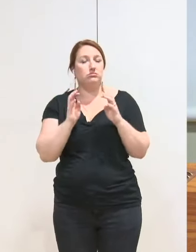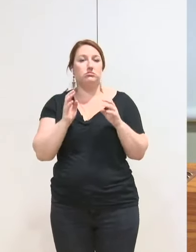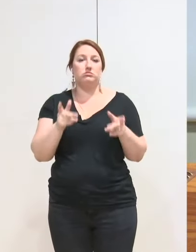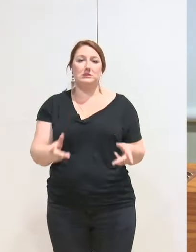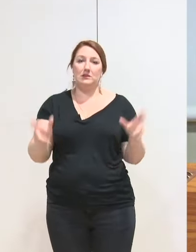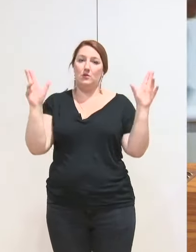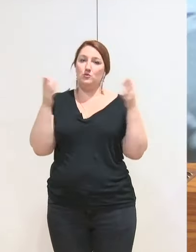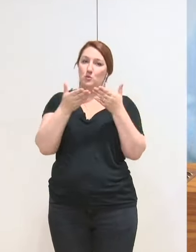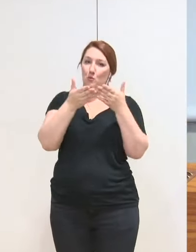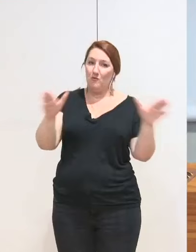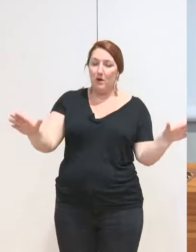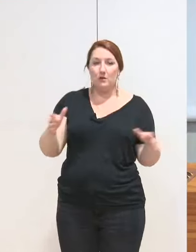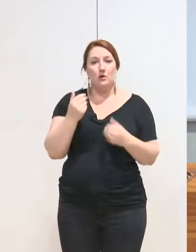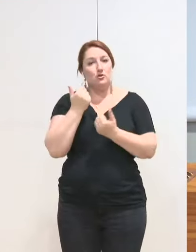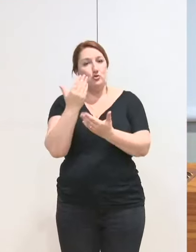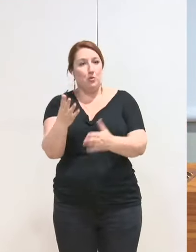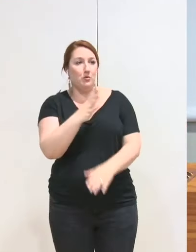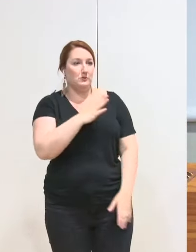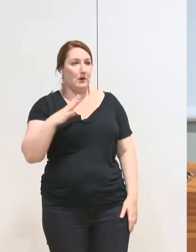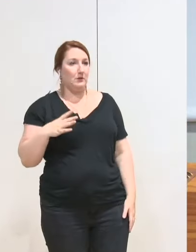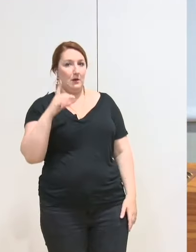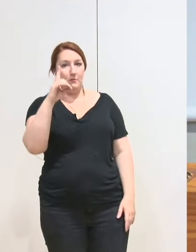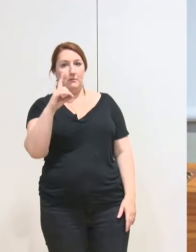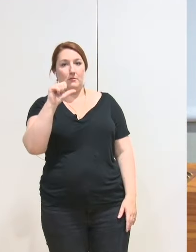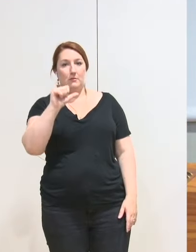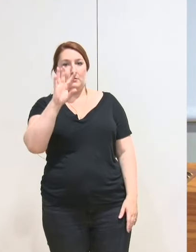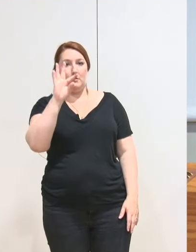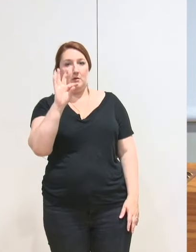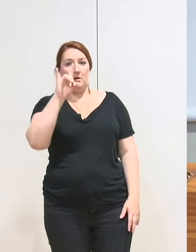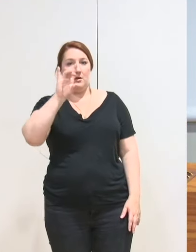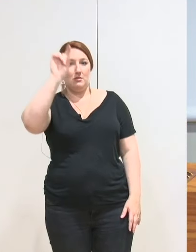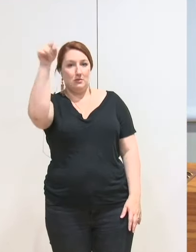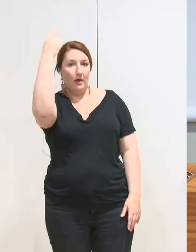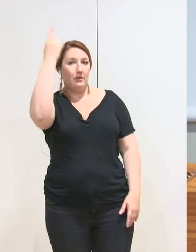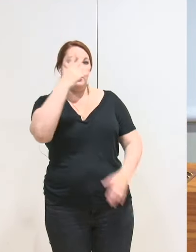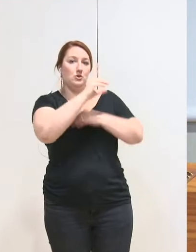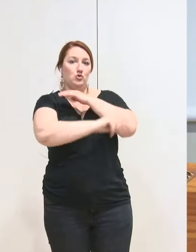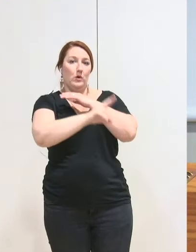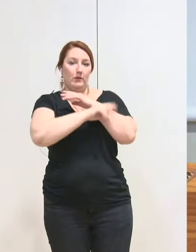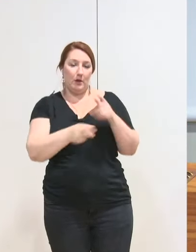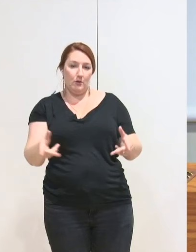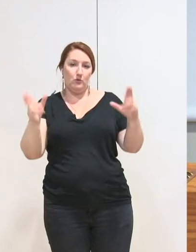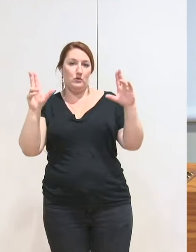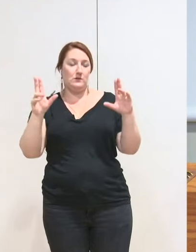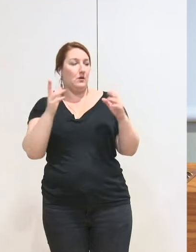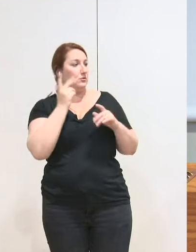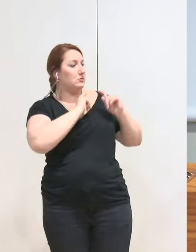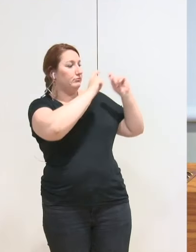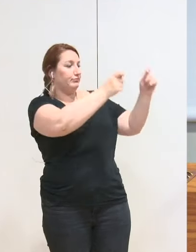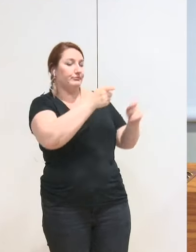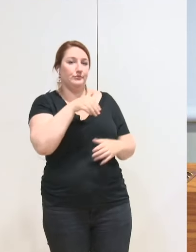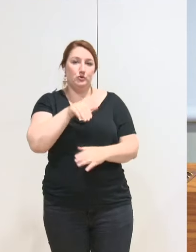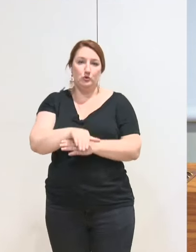désigner madame daté comme secrétaire de séance pour le conseil municipal aujourd'hui je mets cette proposition au